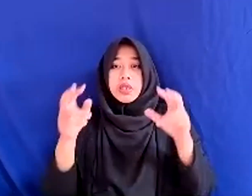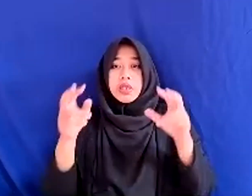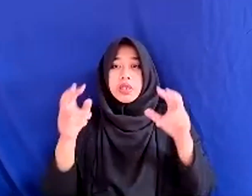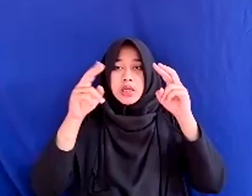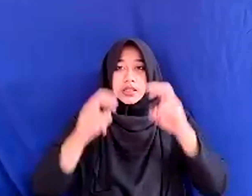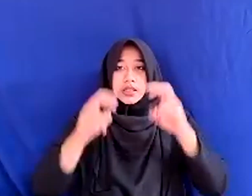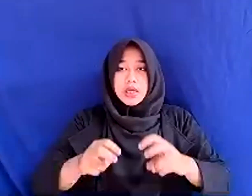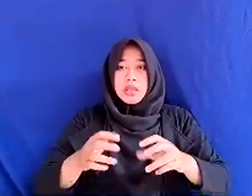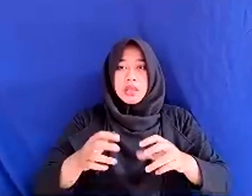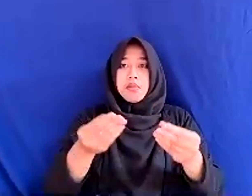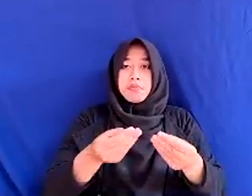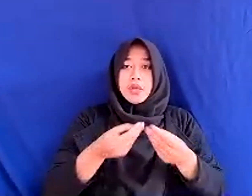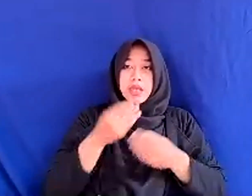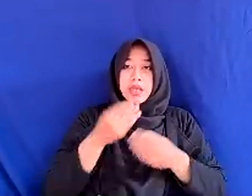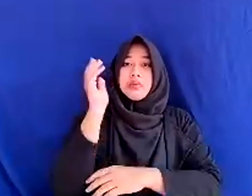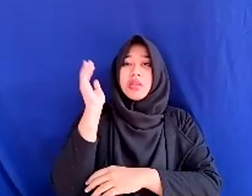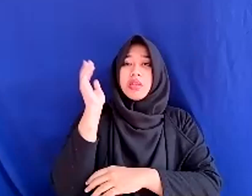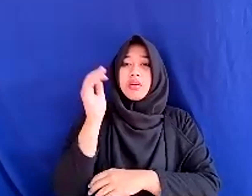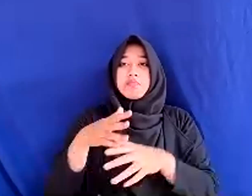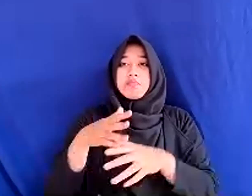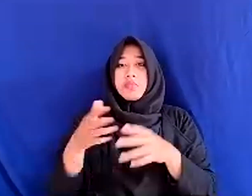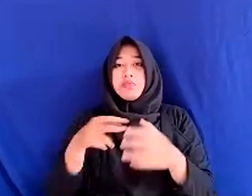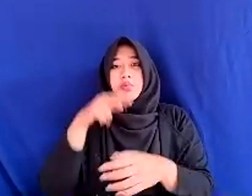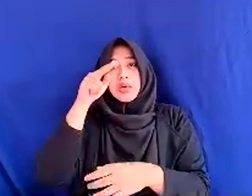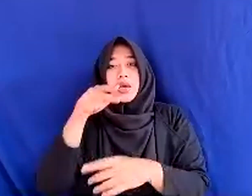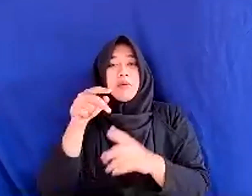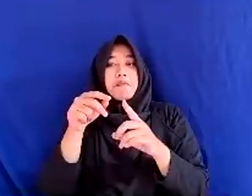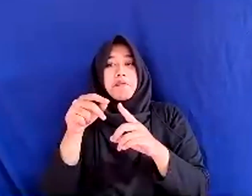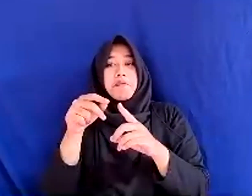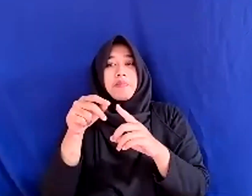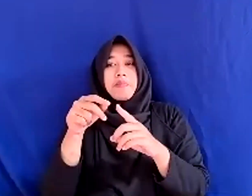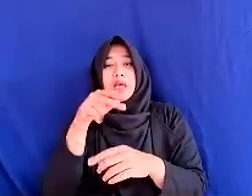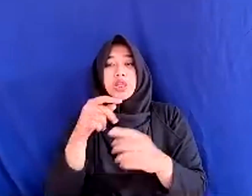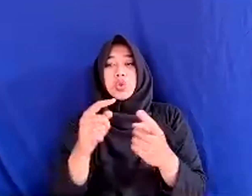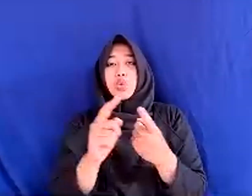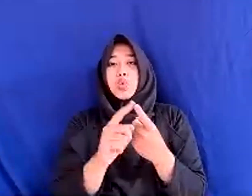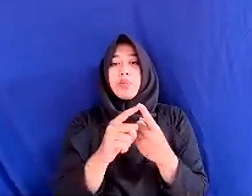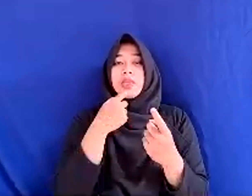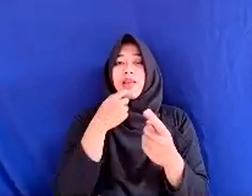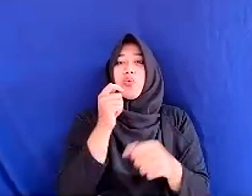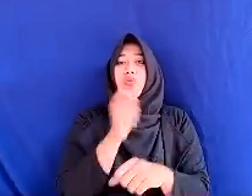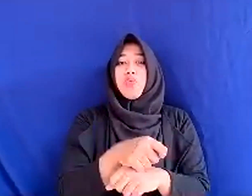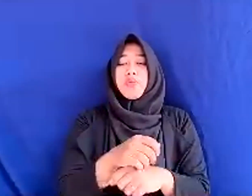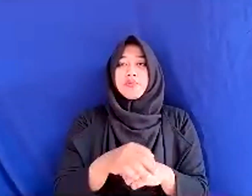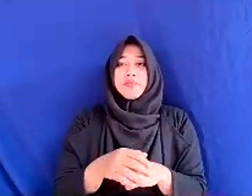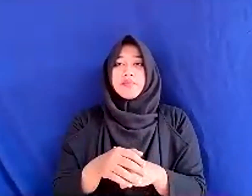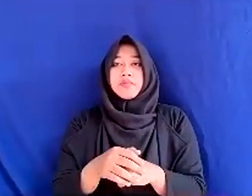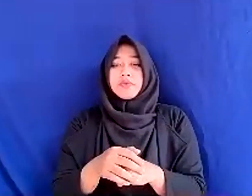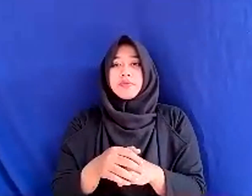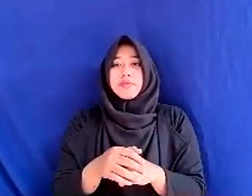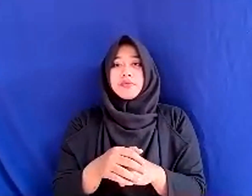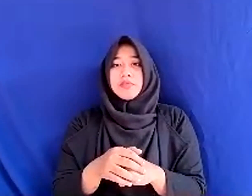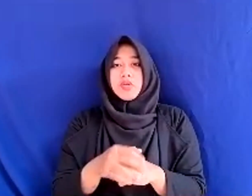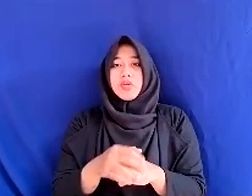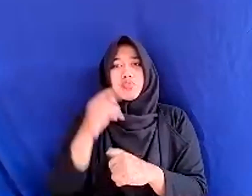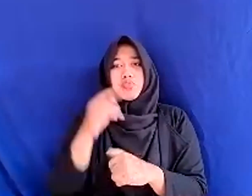memberikan pandangan-pandangan yang berisi terutama tentang hukum ya. Yang bagi orang lain mungkin